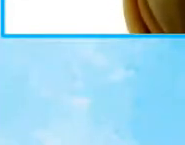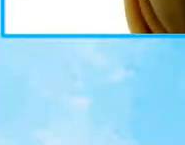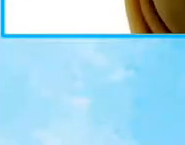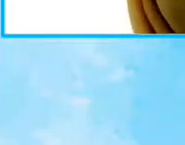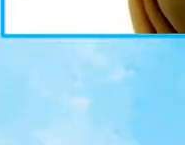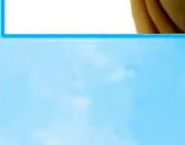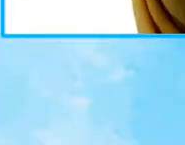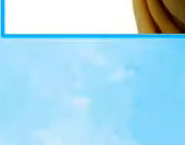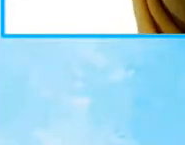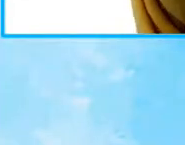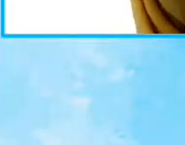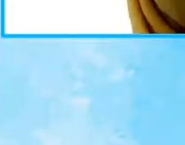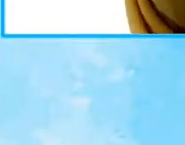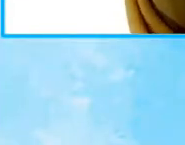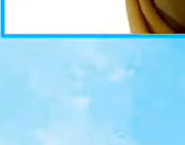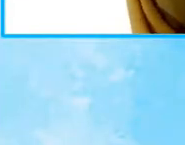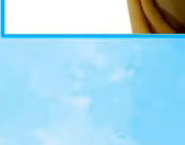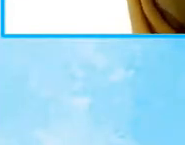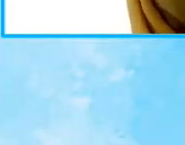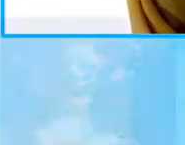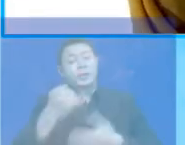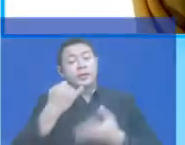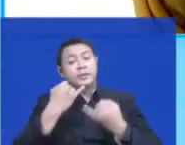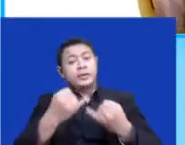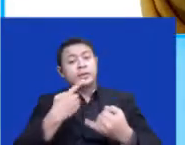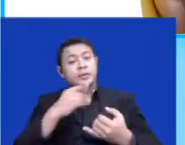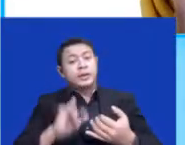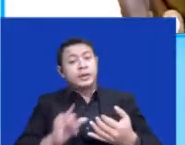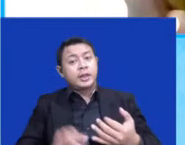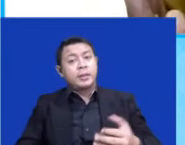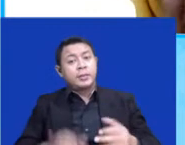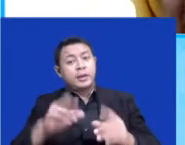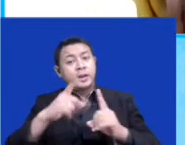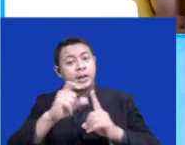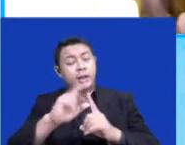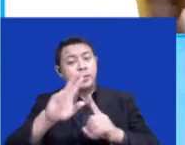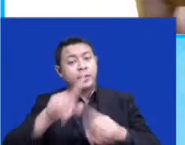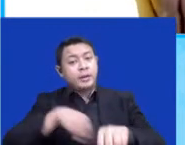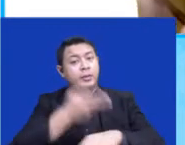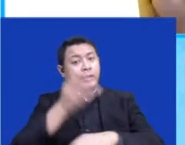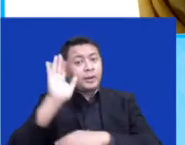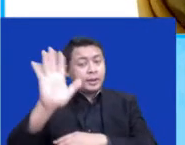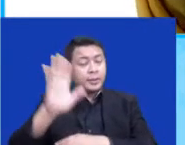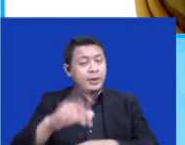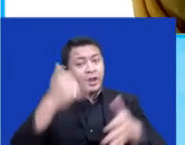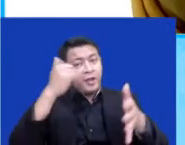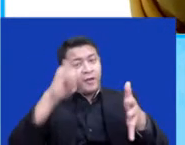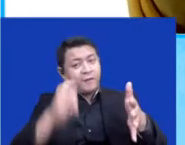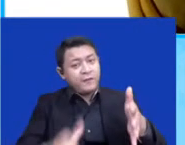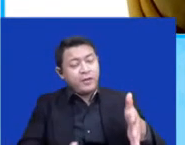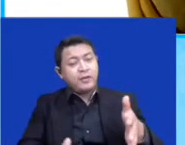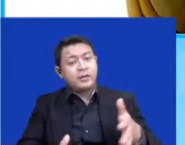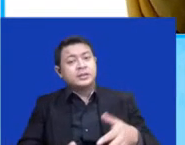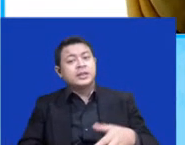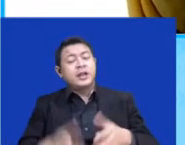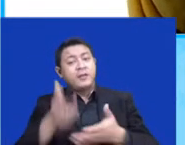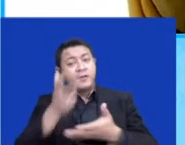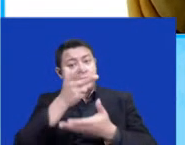paling tidak kita sudah bisa mendapatkan gambaran ya seperti apa kemudian DHP di periode yang ke depan. Karena evaluasinya tadi kalau dari video yang